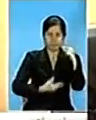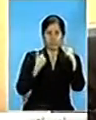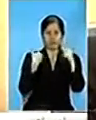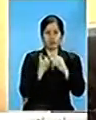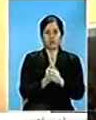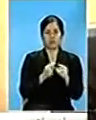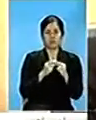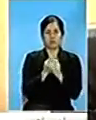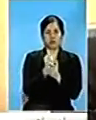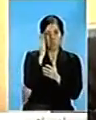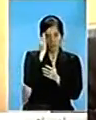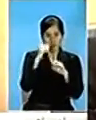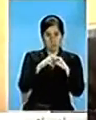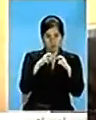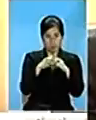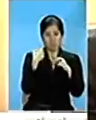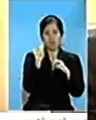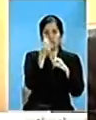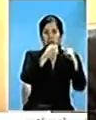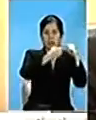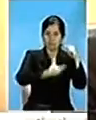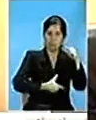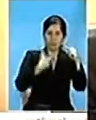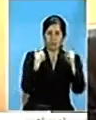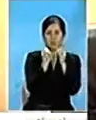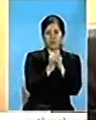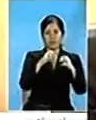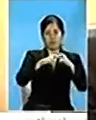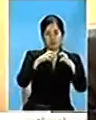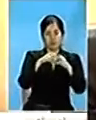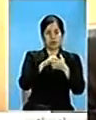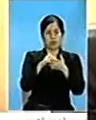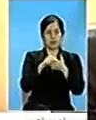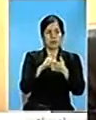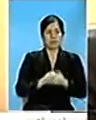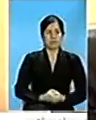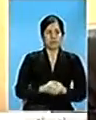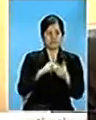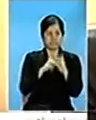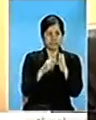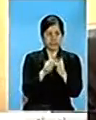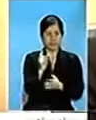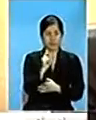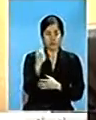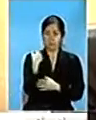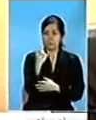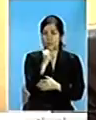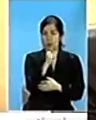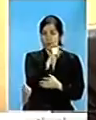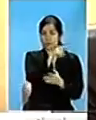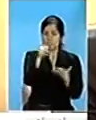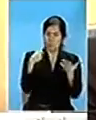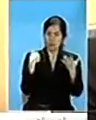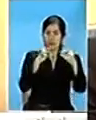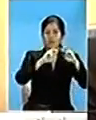าของเขาที่สำคัญคือว่าเขาต้องร่วมกันแก้ไขหมายความว่าบางเรื่องบางราวเนี่ยถ้